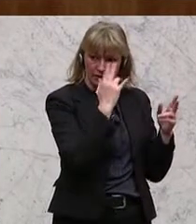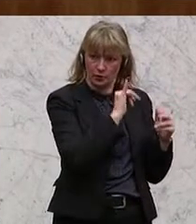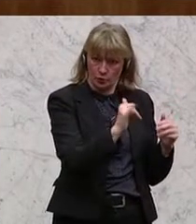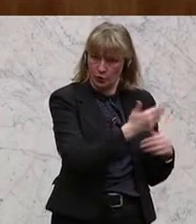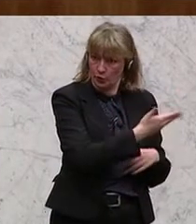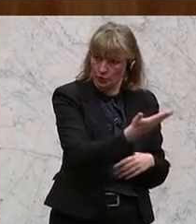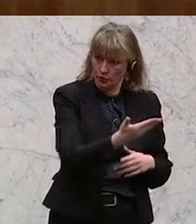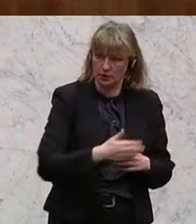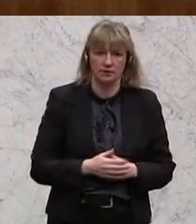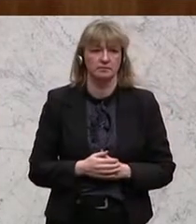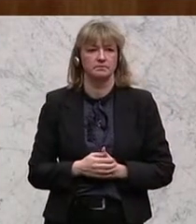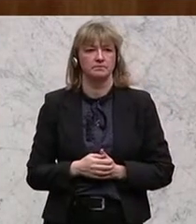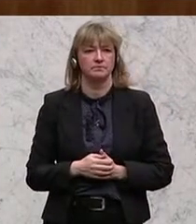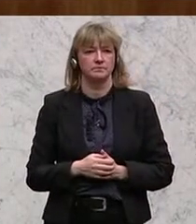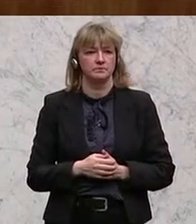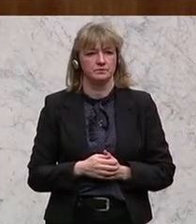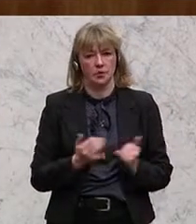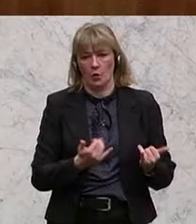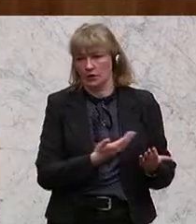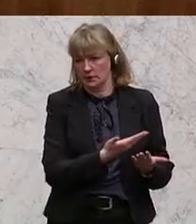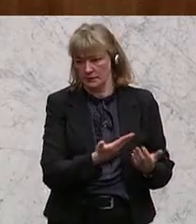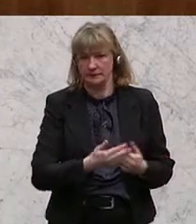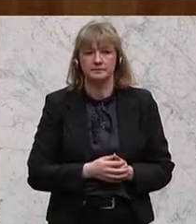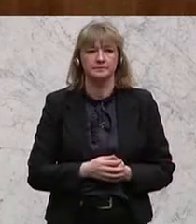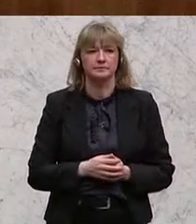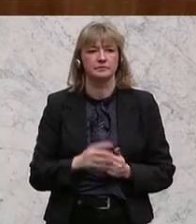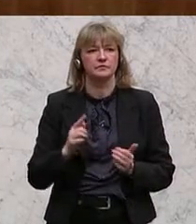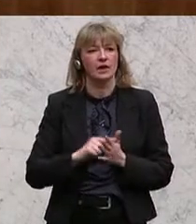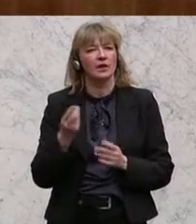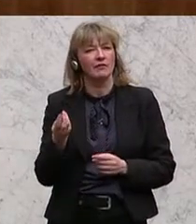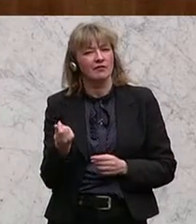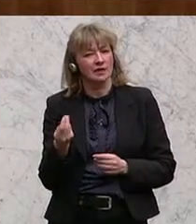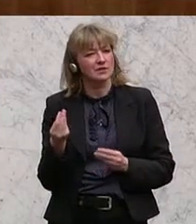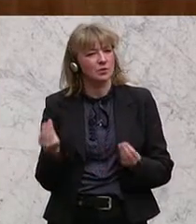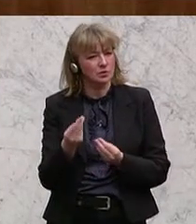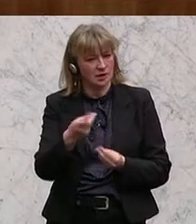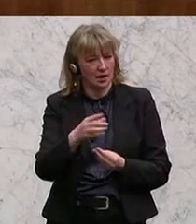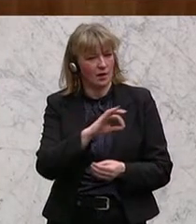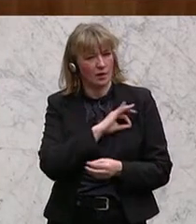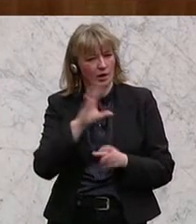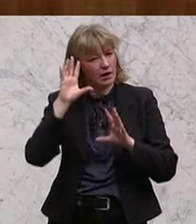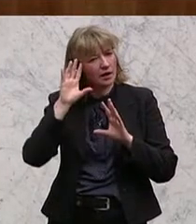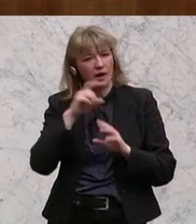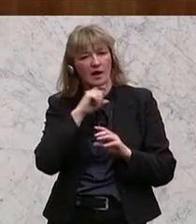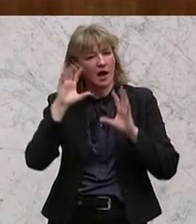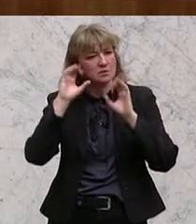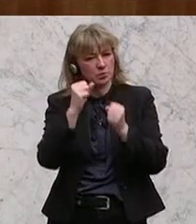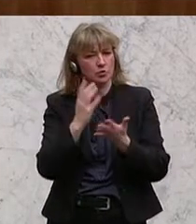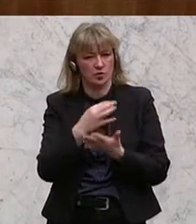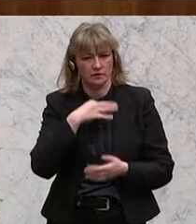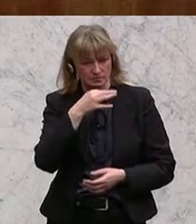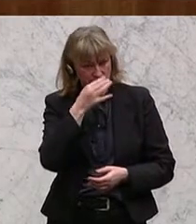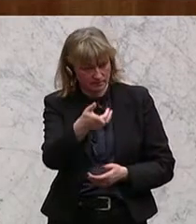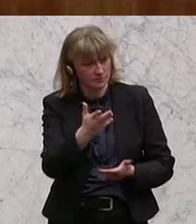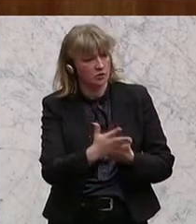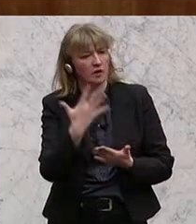Universitäten heute bieten. Zur Finanzierungsfrage hat Kollege Karlsböck bereits ausgeführt, da haben